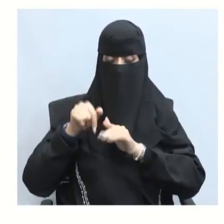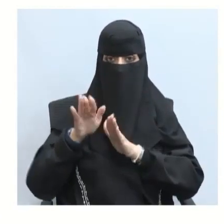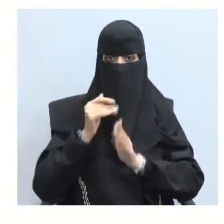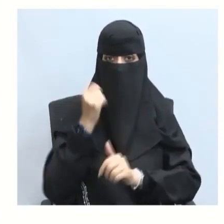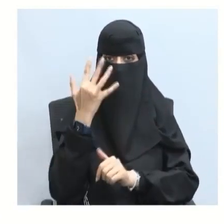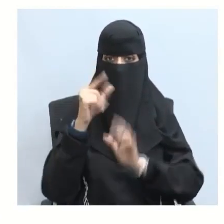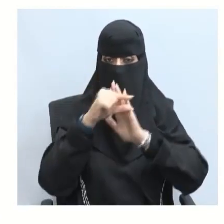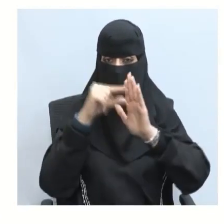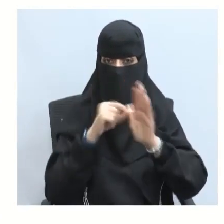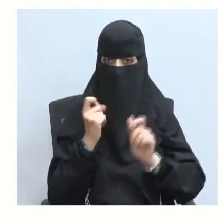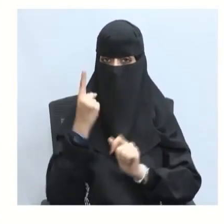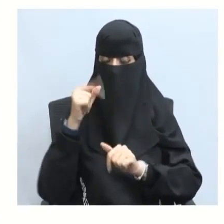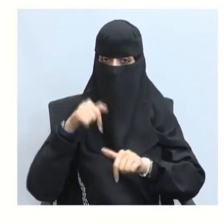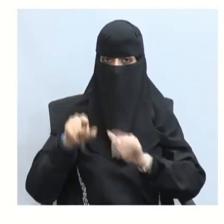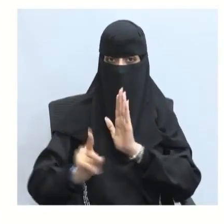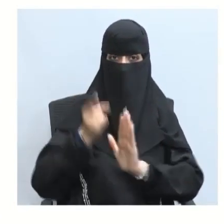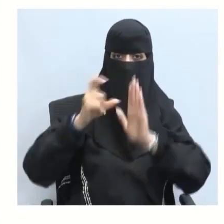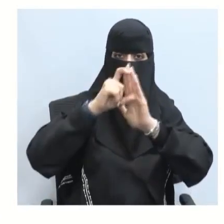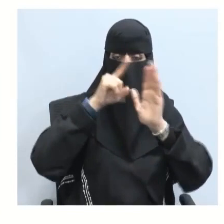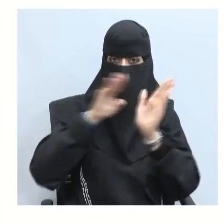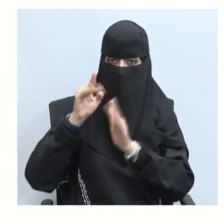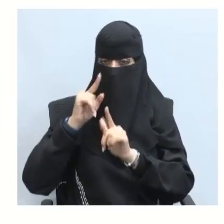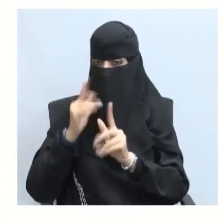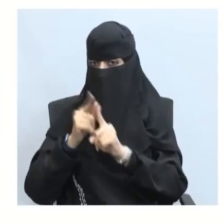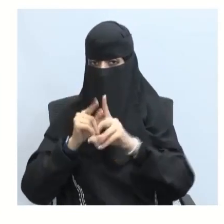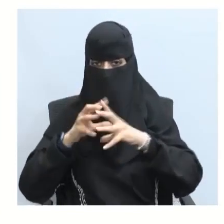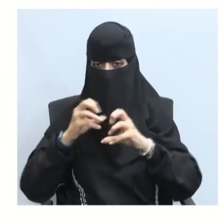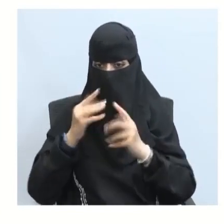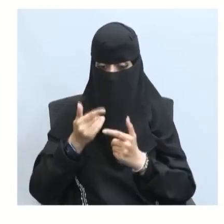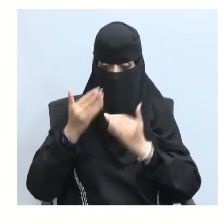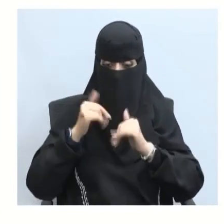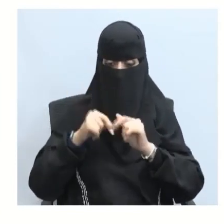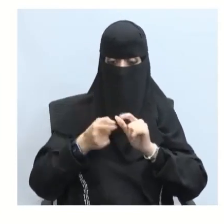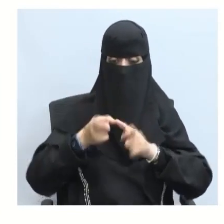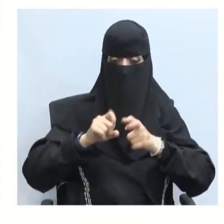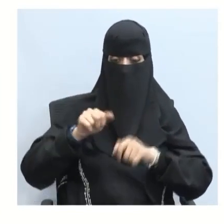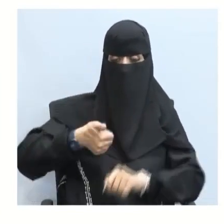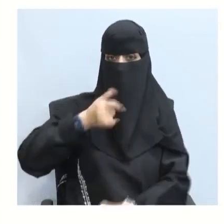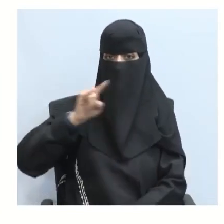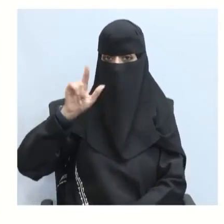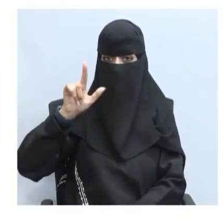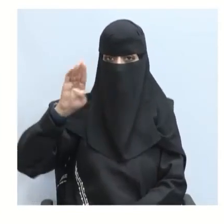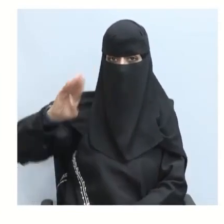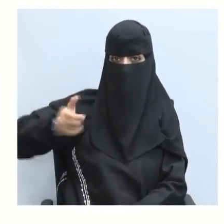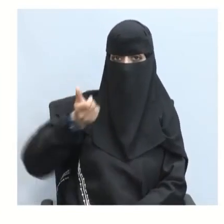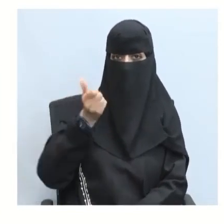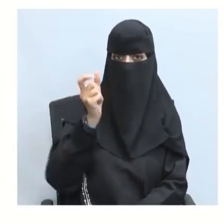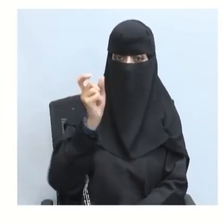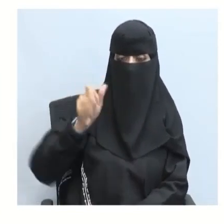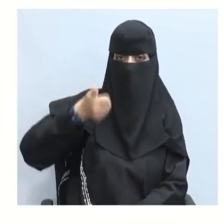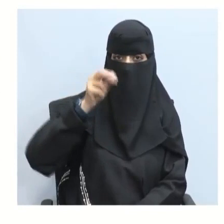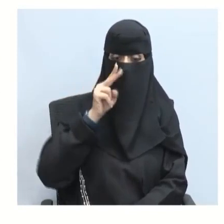خمسه دروس واحد مقدمه الى الهيدروكربونات اثنين الالكانات ثلاثه الالكينات والالكاينات